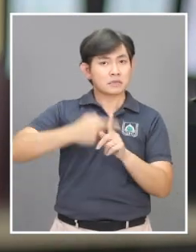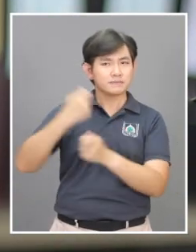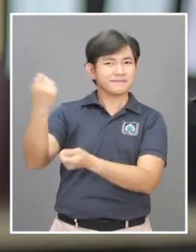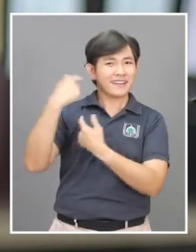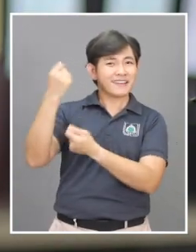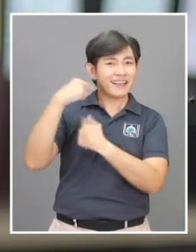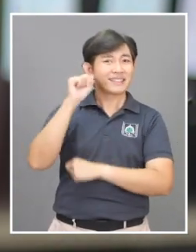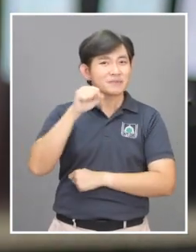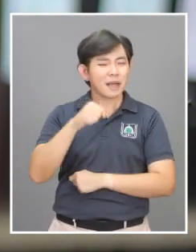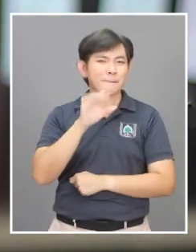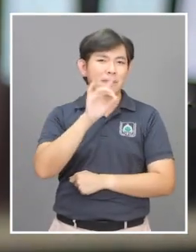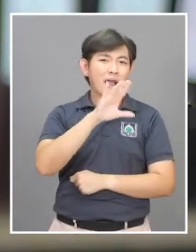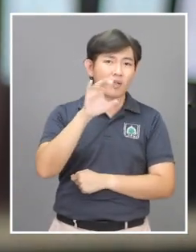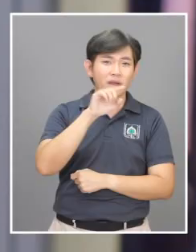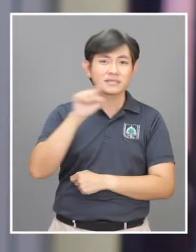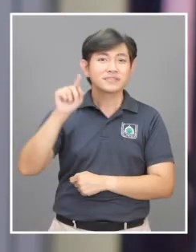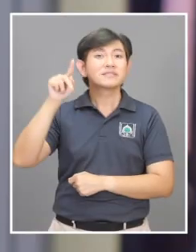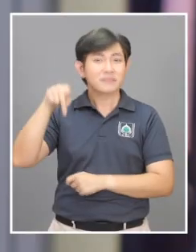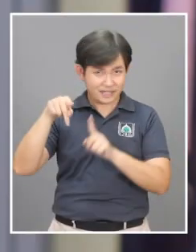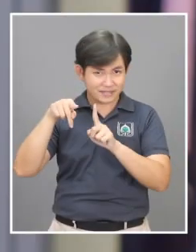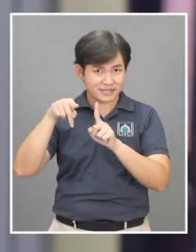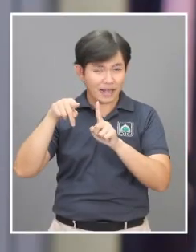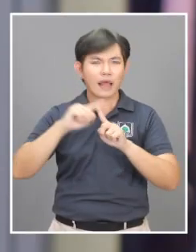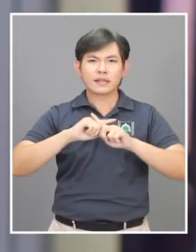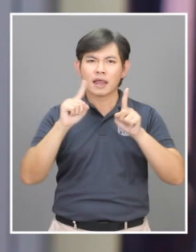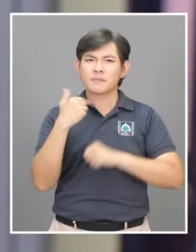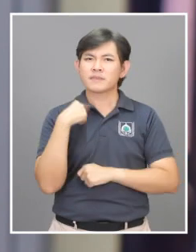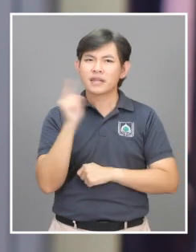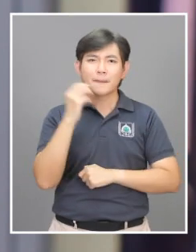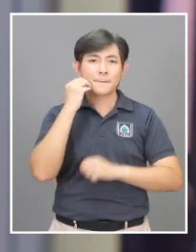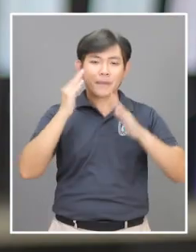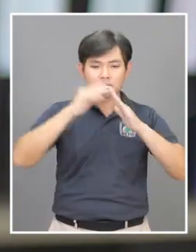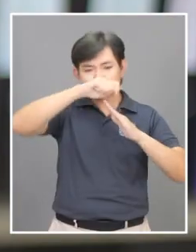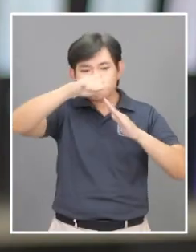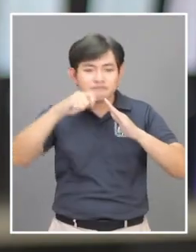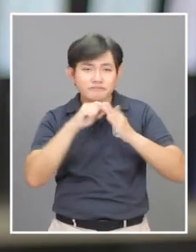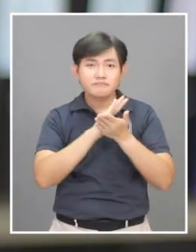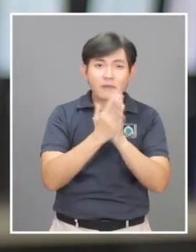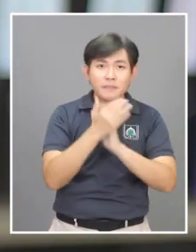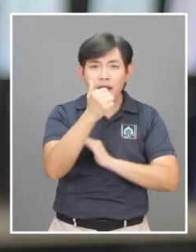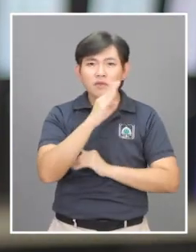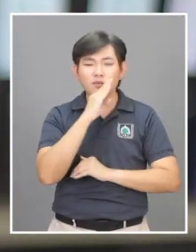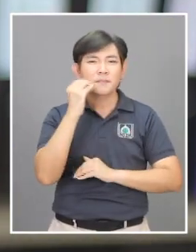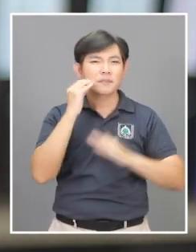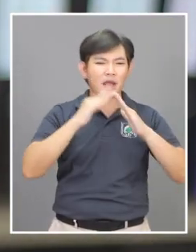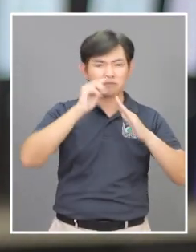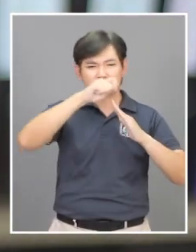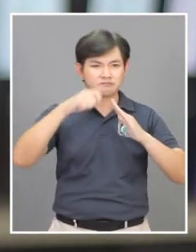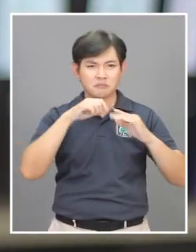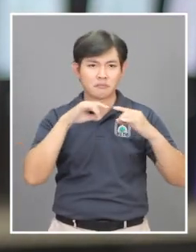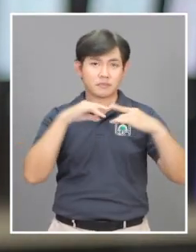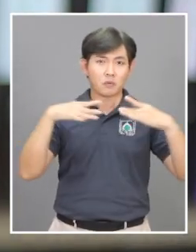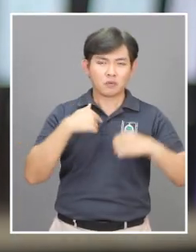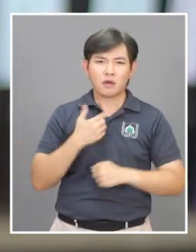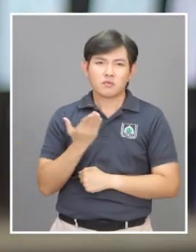แล้วบางคนได้800ถึง 1,000 บาทนอกจากนั้นยังมีเรื่องปรับสภาพที่อยู่อาศัยเวลาสมมติสภาพบ้านเราเนี่ยไม่เหมาะสำหรับคนพิการเ